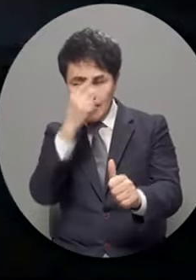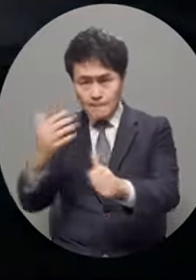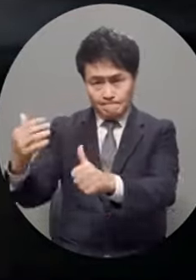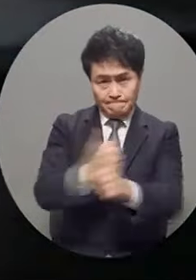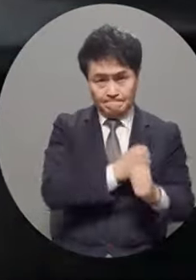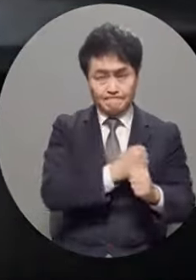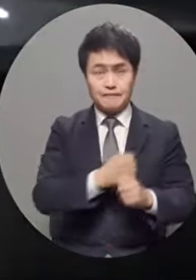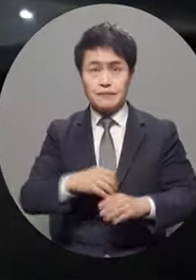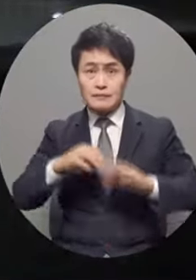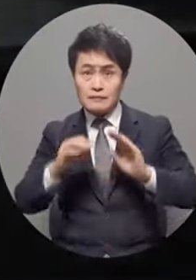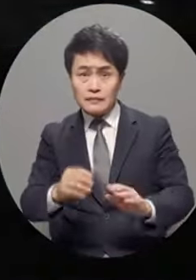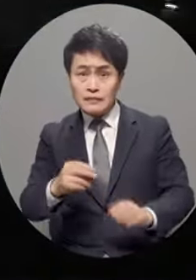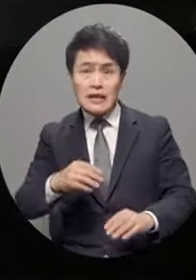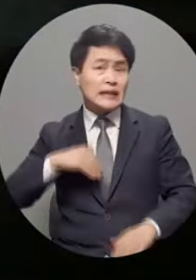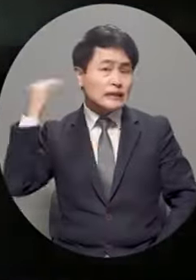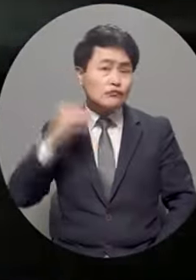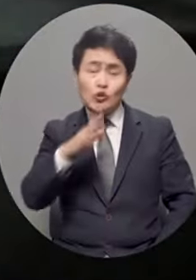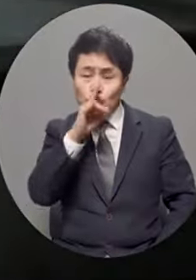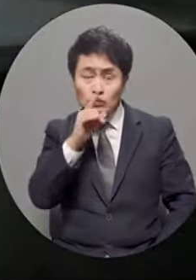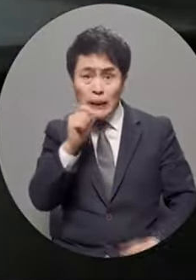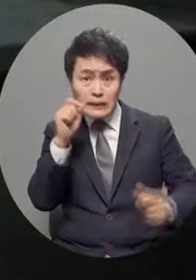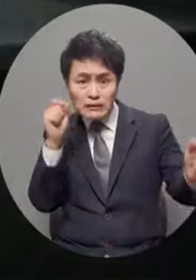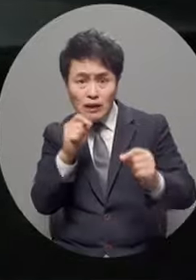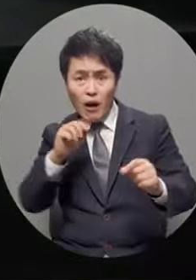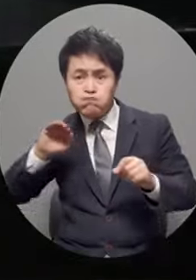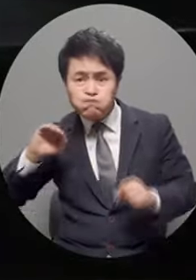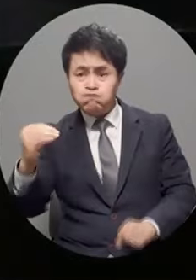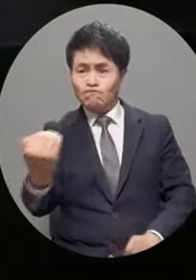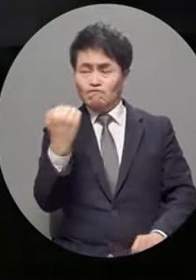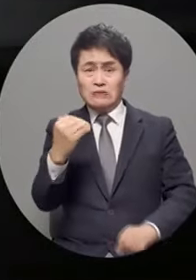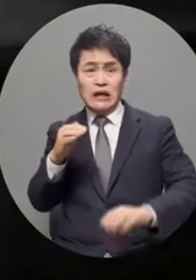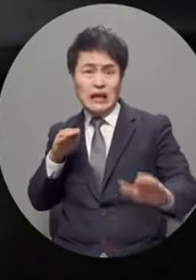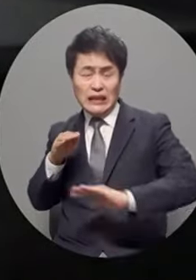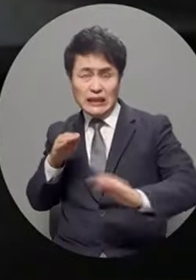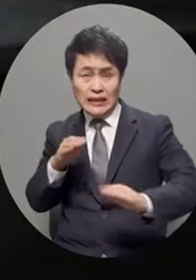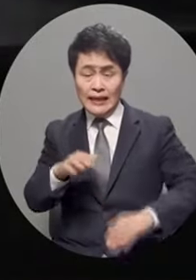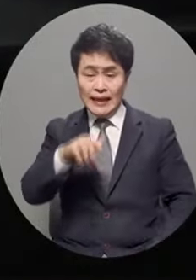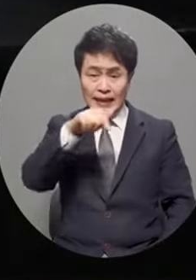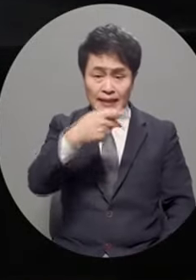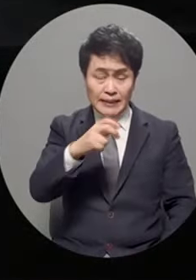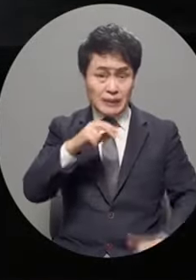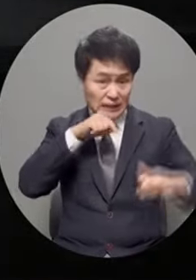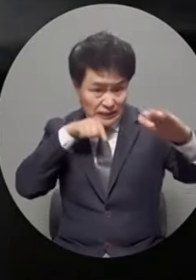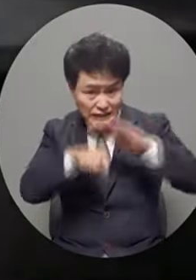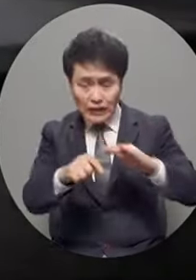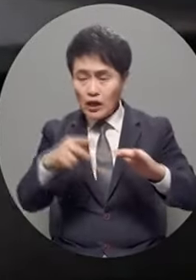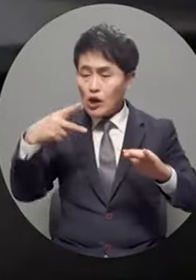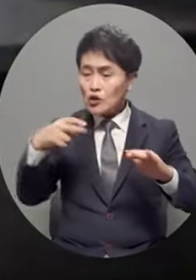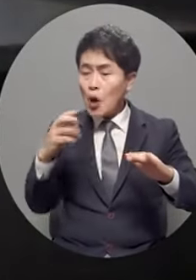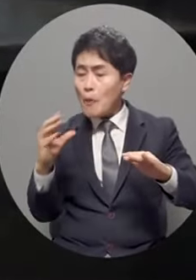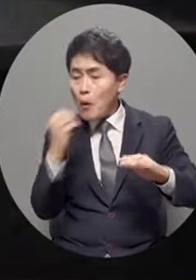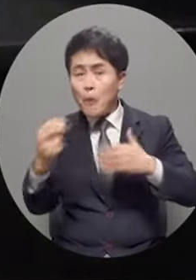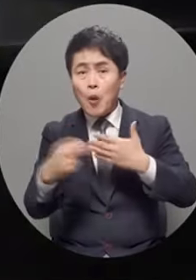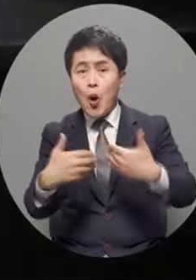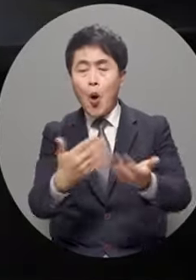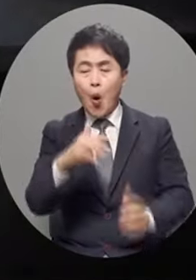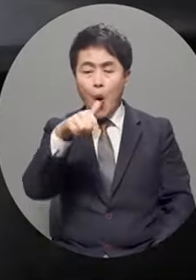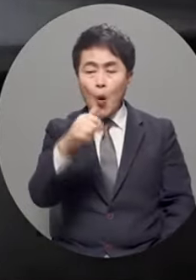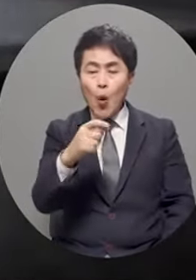붙잡혔습니다. 의정부 중앙역 인근에서 역주행을 시도한 남성은 금산 지하차도 성모병원을 거쳐 곤제역